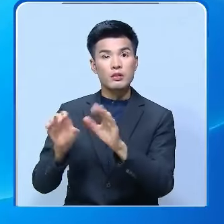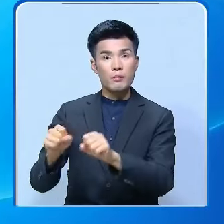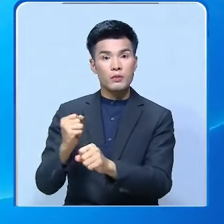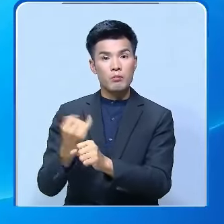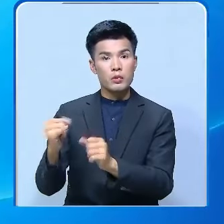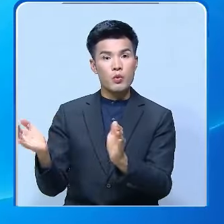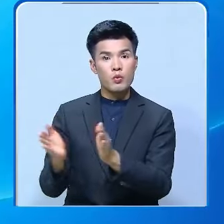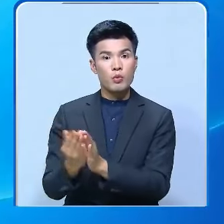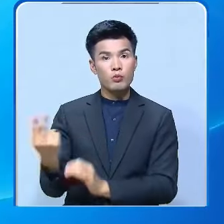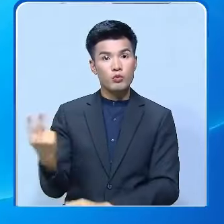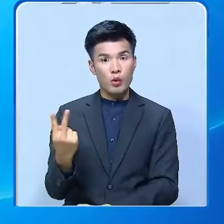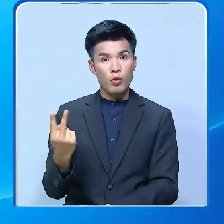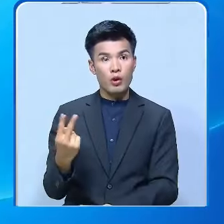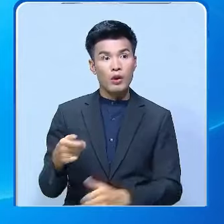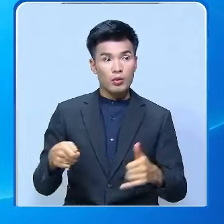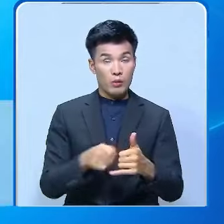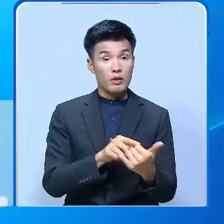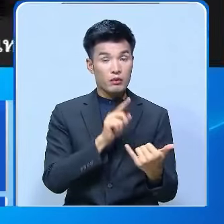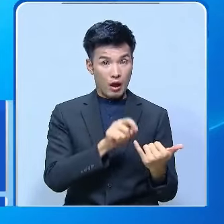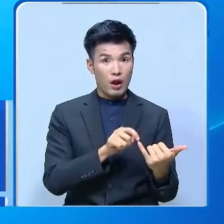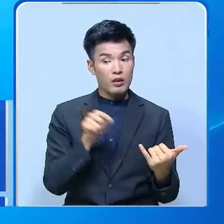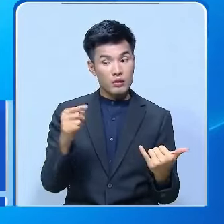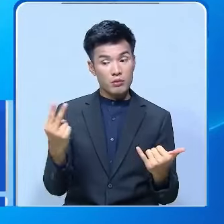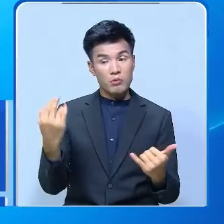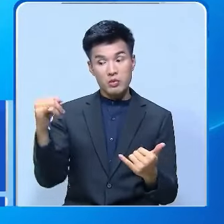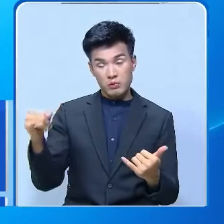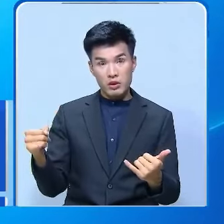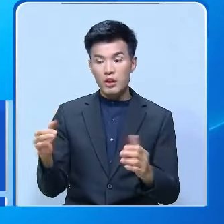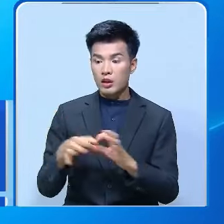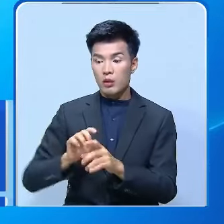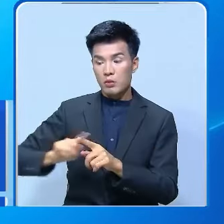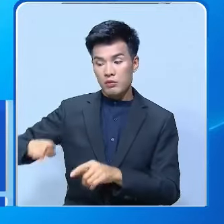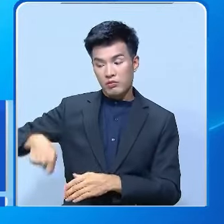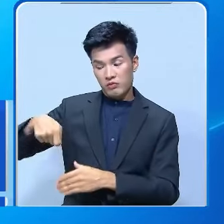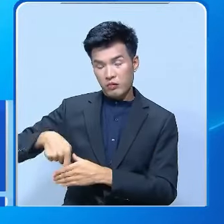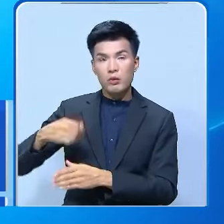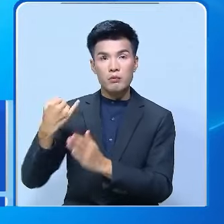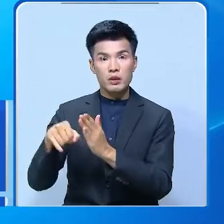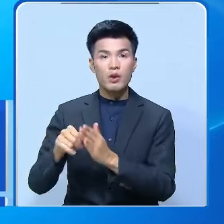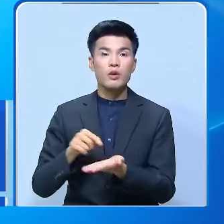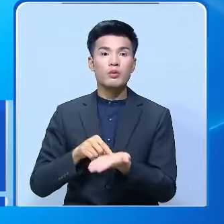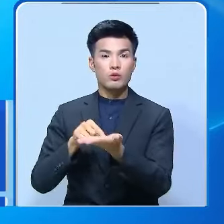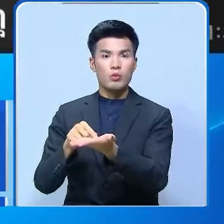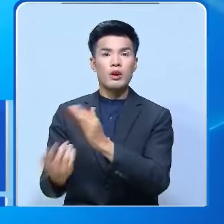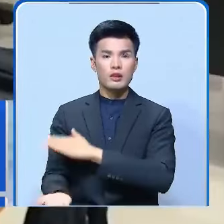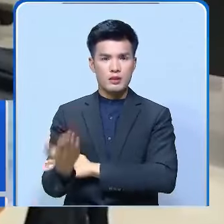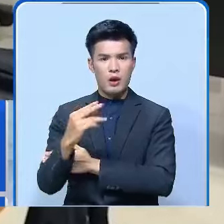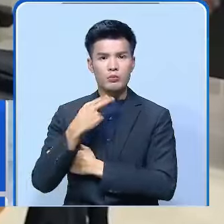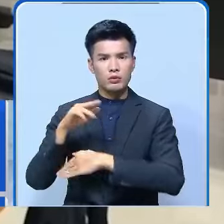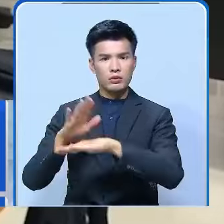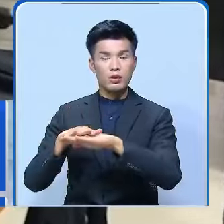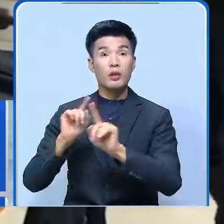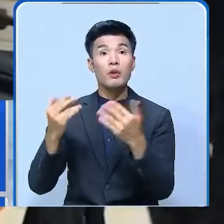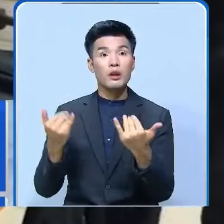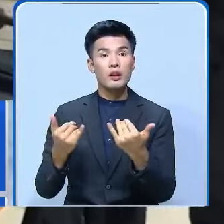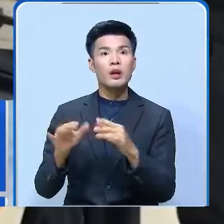มกันทำร้ายร่างกายเป็นเหตุให้ผู้อื่นถึงแก่ความตายแล้วก็มีเรื่องของการพกพาอาวุธมีดนะอันนี้ออกหมายไปช่วงเช้าที่ผ่านมาแต่เห็นว่าล่าสุด